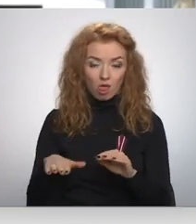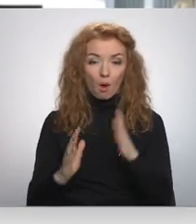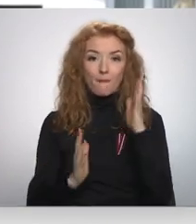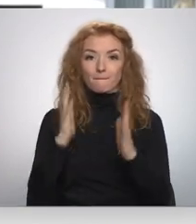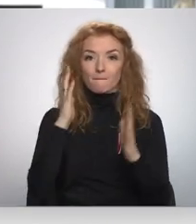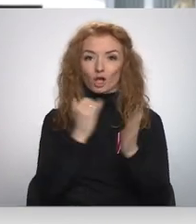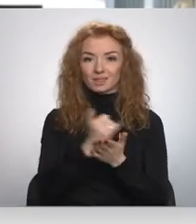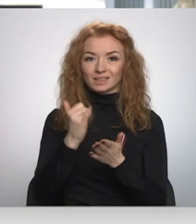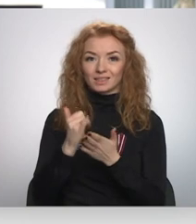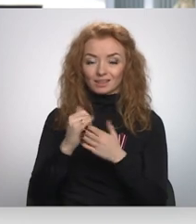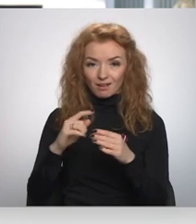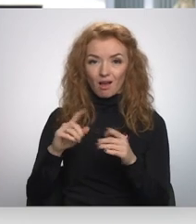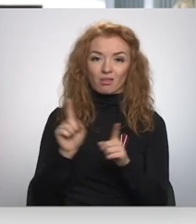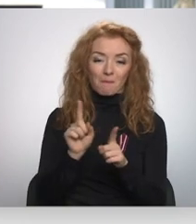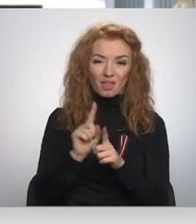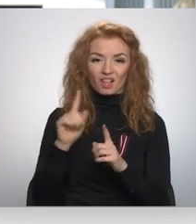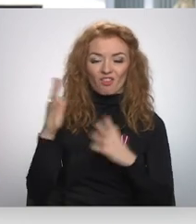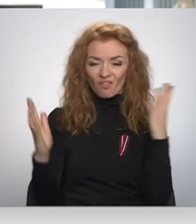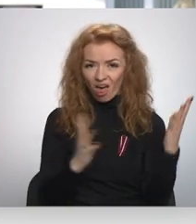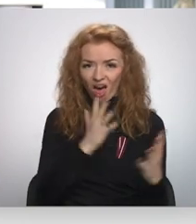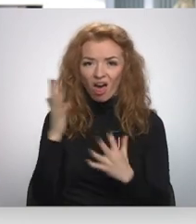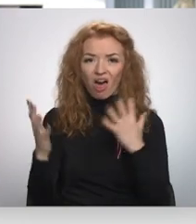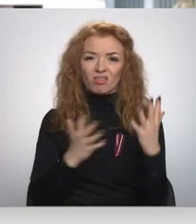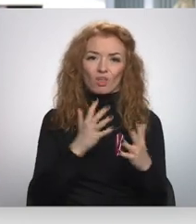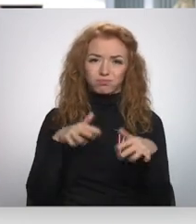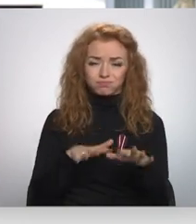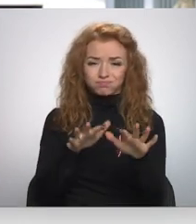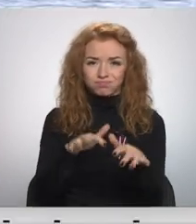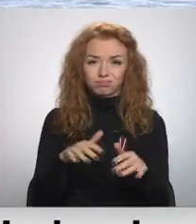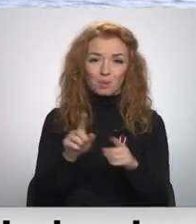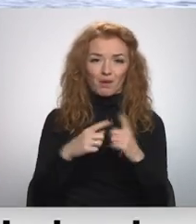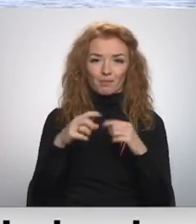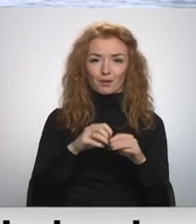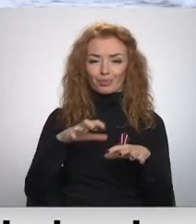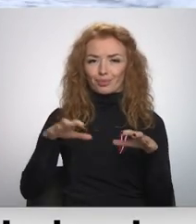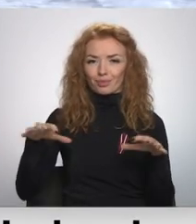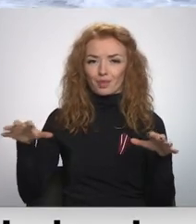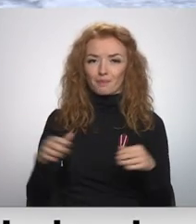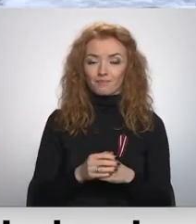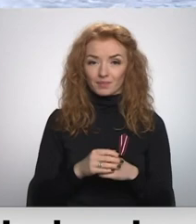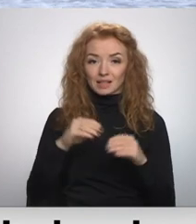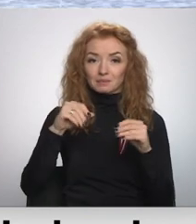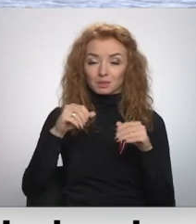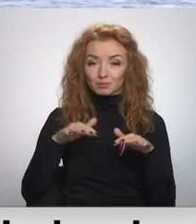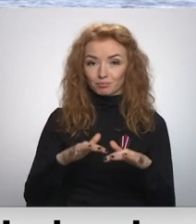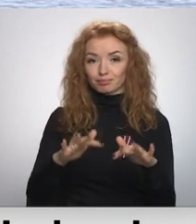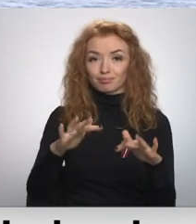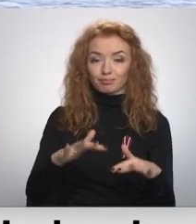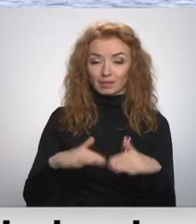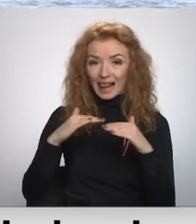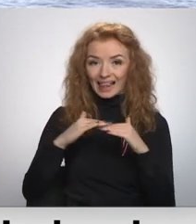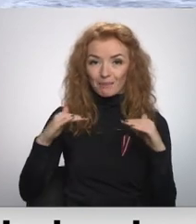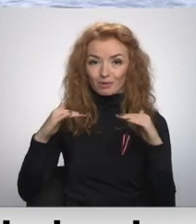un viņš tāds paliek nākamajā vētrā un viss ir atkal atpakaļ un vēl vairāk iespējami. Kolkasragā smiltīm staigājot un mainot